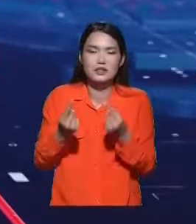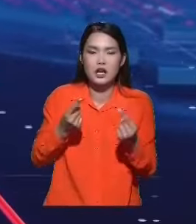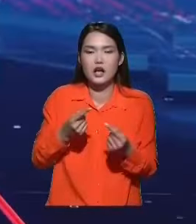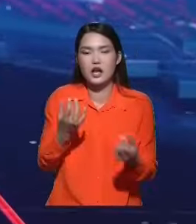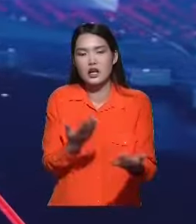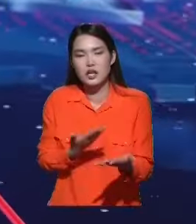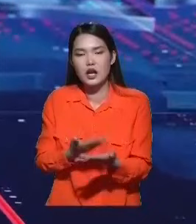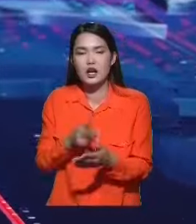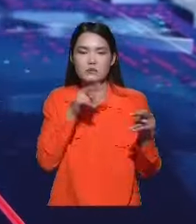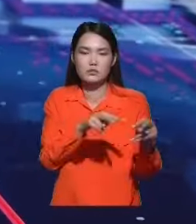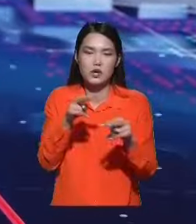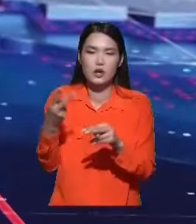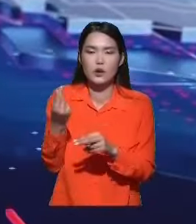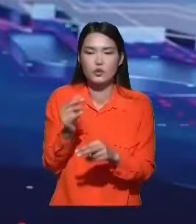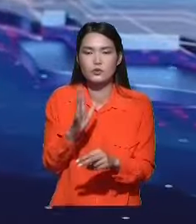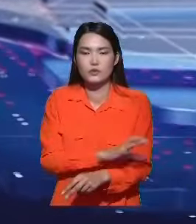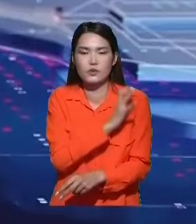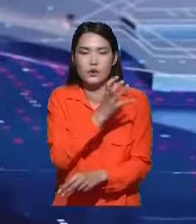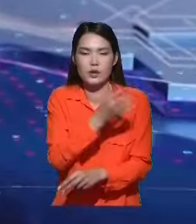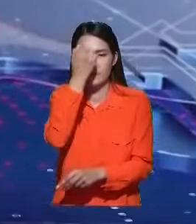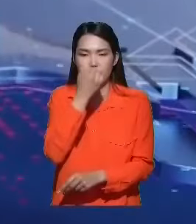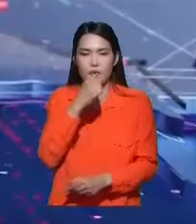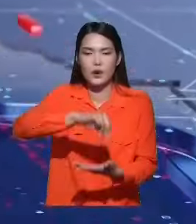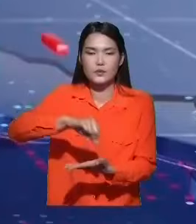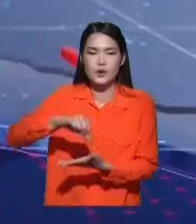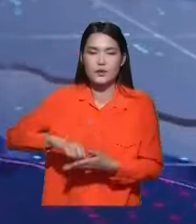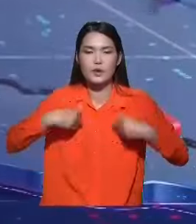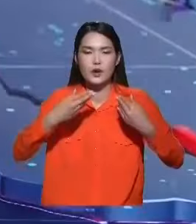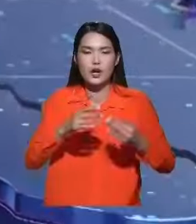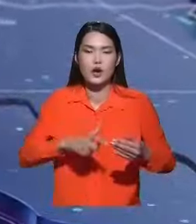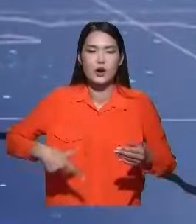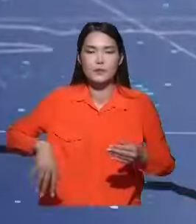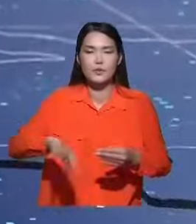толкований. Контроль за деньгами будет усилен благодаря участию представителей общественности.